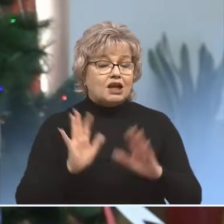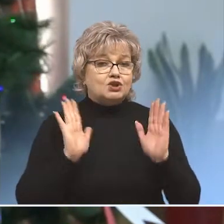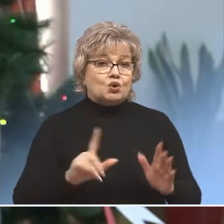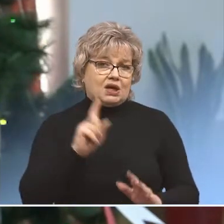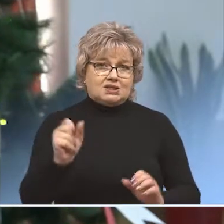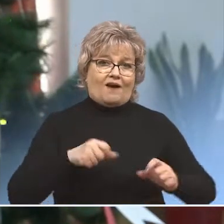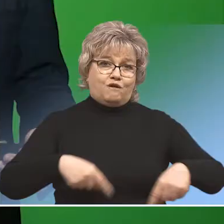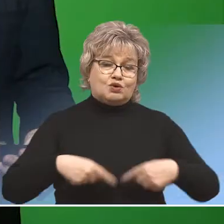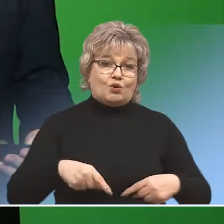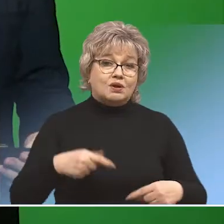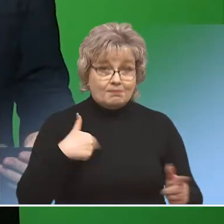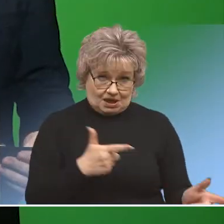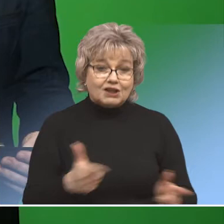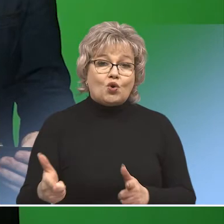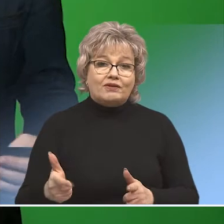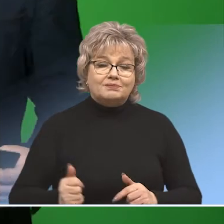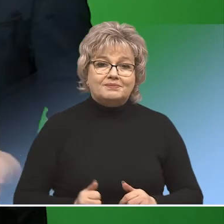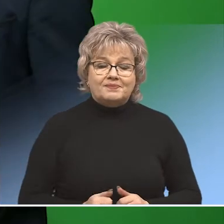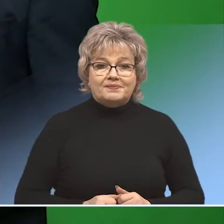болеть только за футбол. Мы готовы?